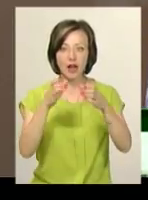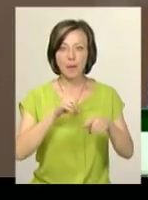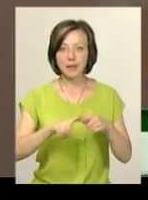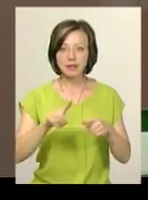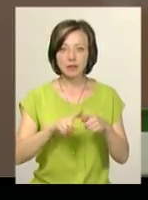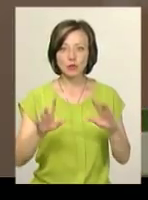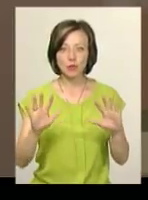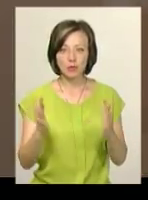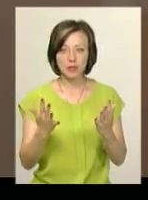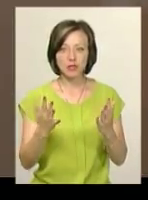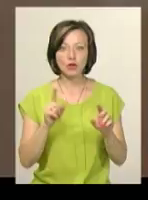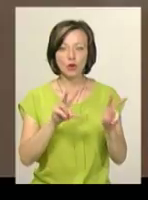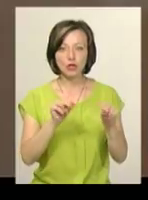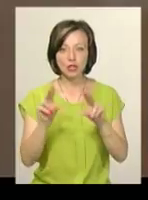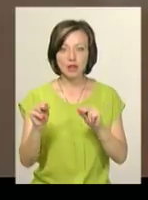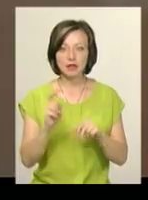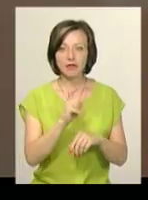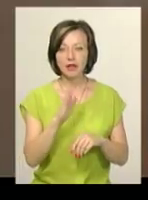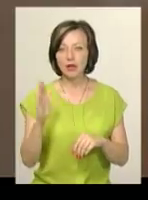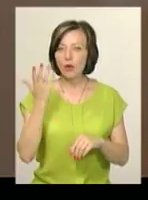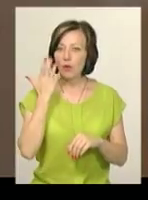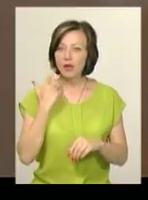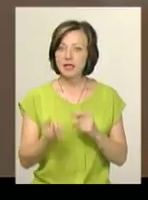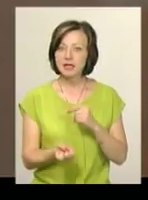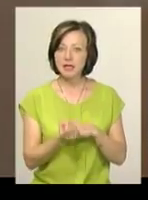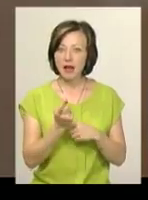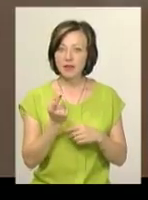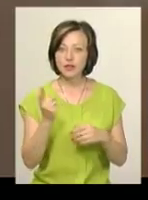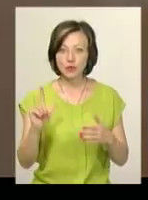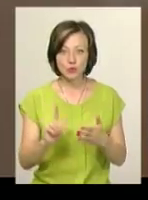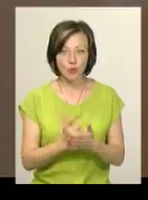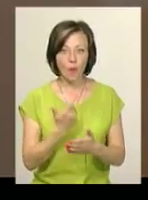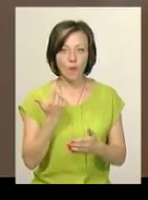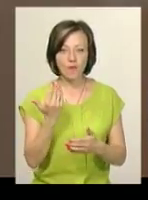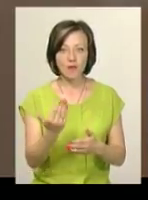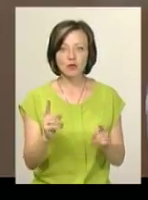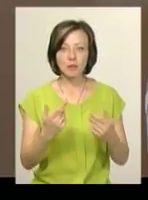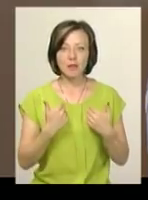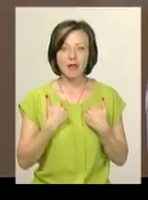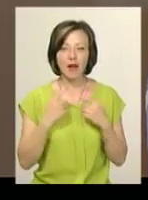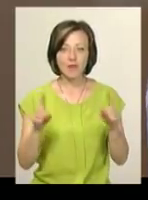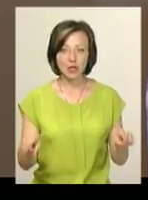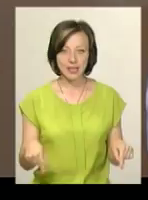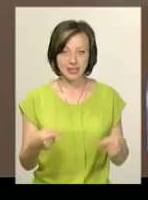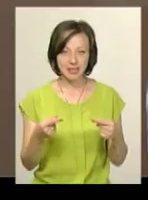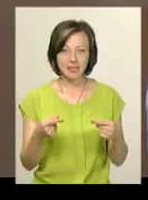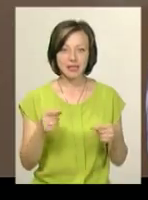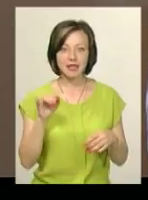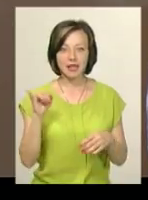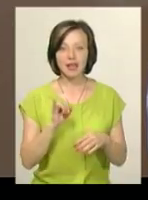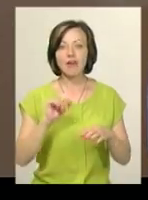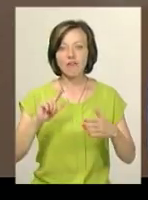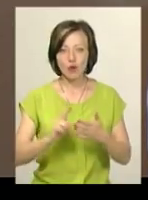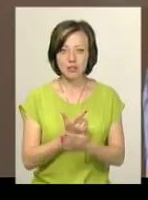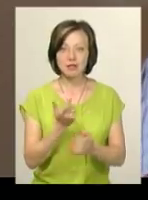прискорить ту мить, того щастя хвилину, коли з'явишся знов. Щоб мене воскресити, і воскресне